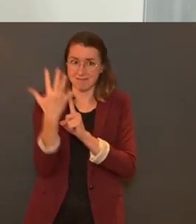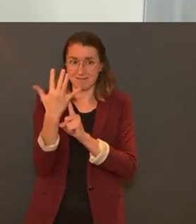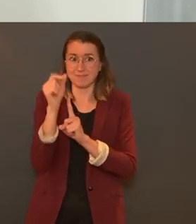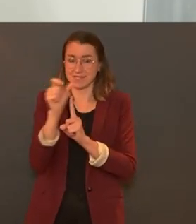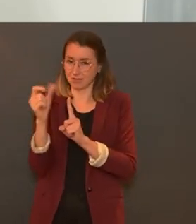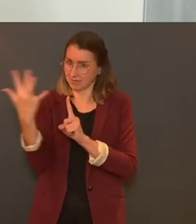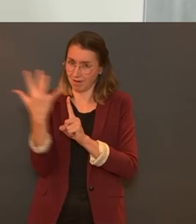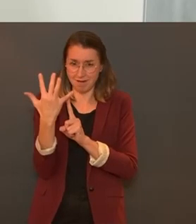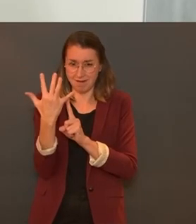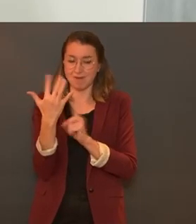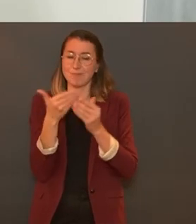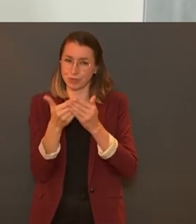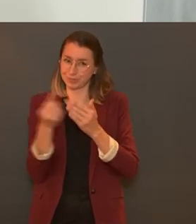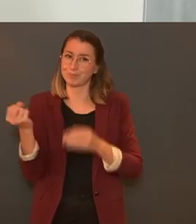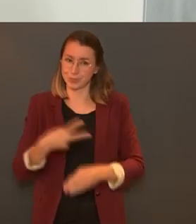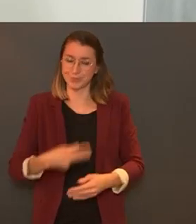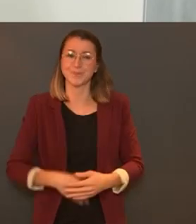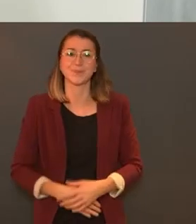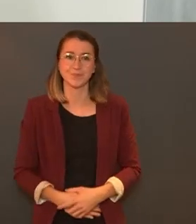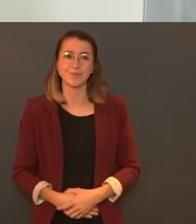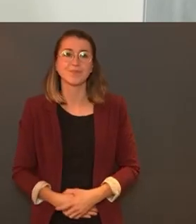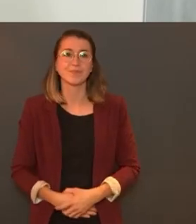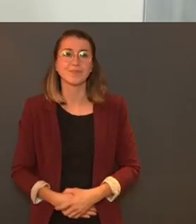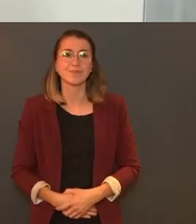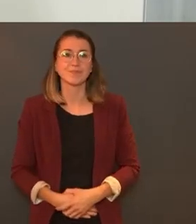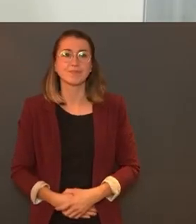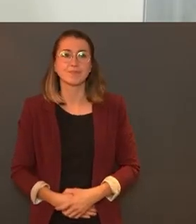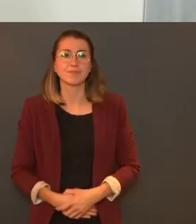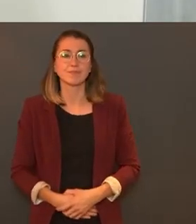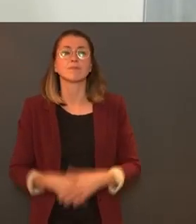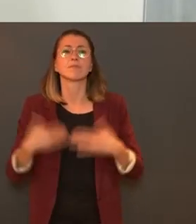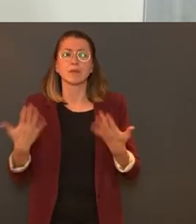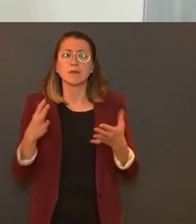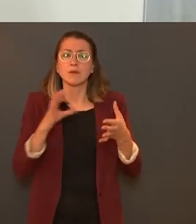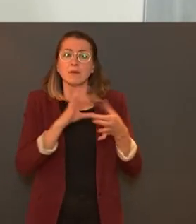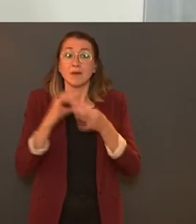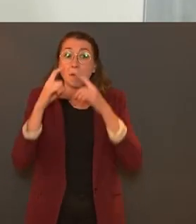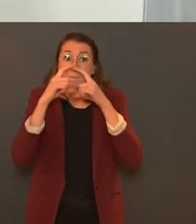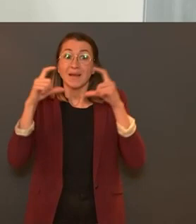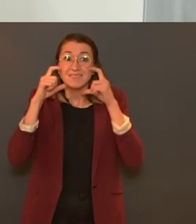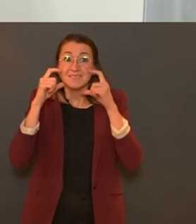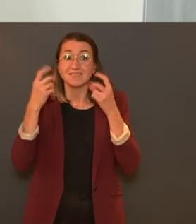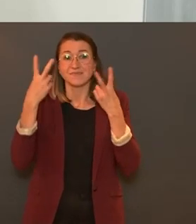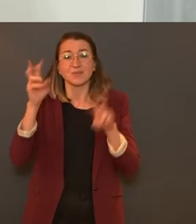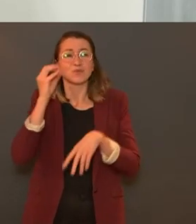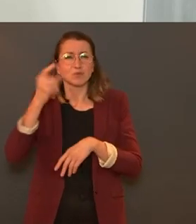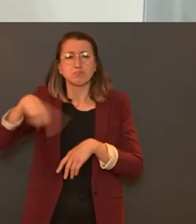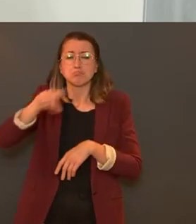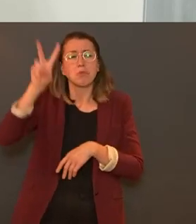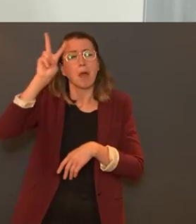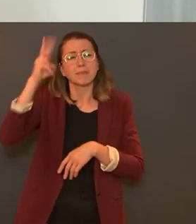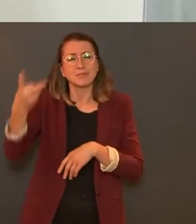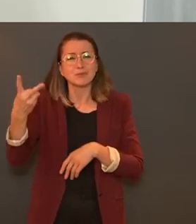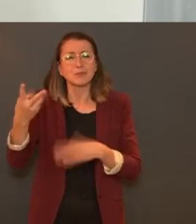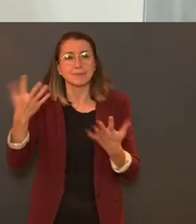Les masques sont devenus un objet de notre quotidien et ils font toujours l'objet de beaucoup d'attention. Le port